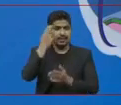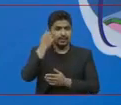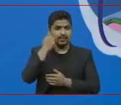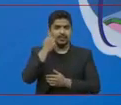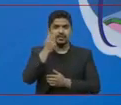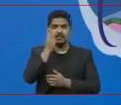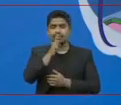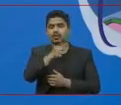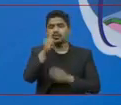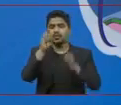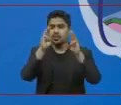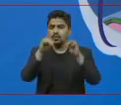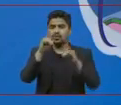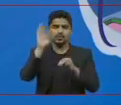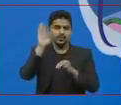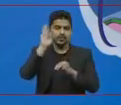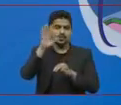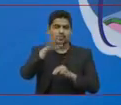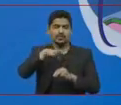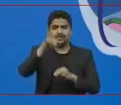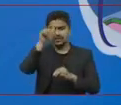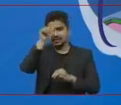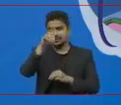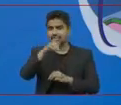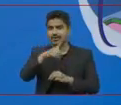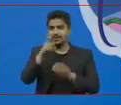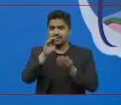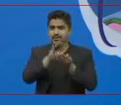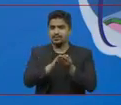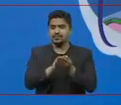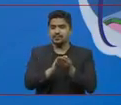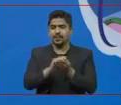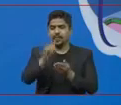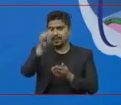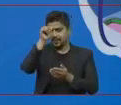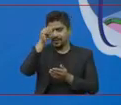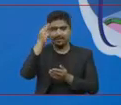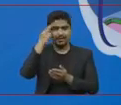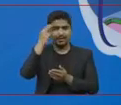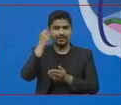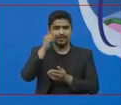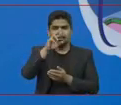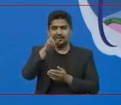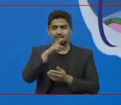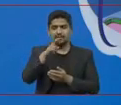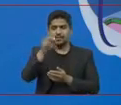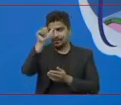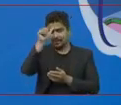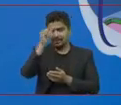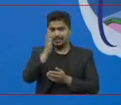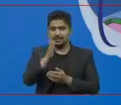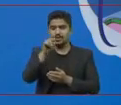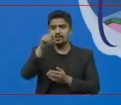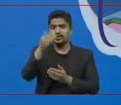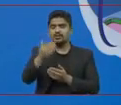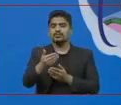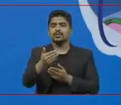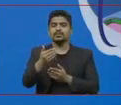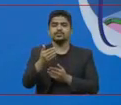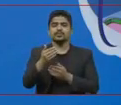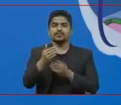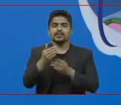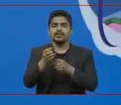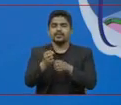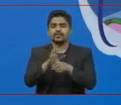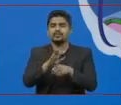अर्को महत्त्वपूर्ण सूचना यहाँहरू सबैलाई जानकारीको लागि राखौँ, भारतमा पत्ता लागेको र भारतले अहिलेसम्म भेरिएन्ट अफ कन्सर्न